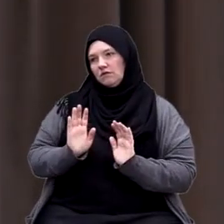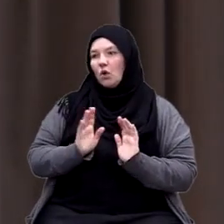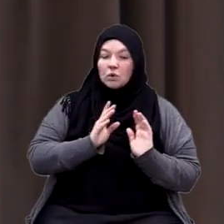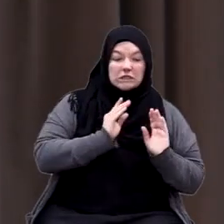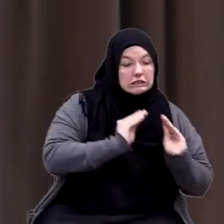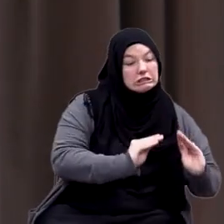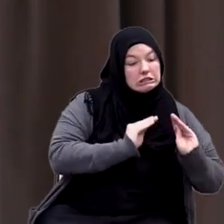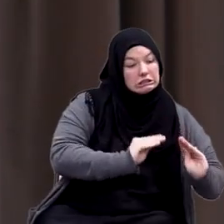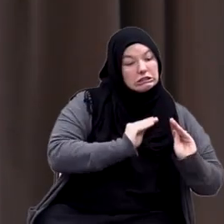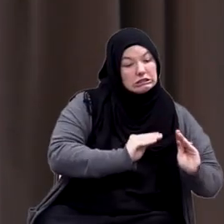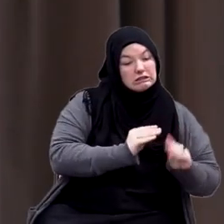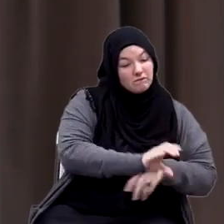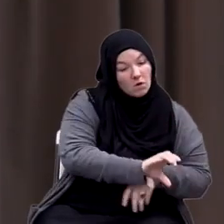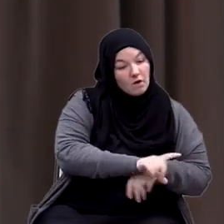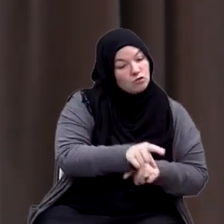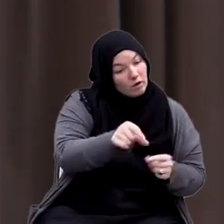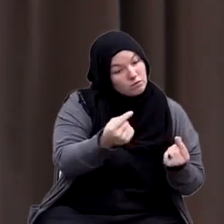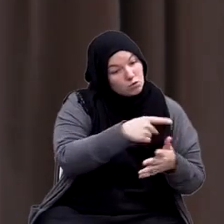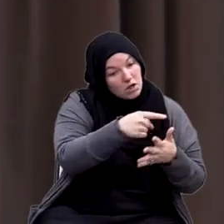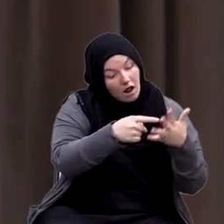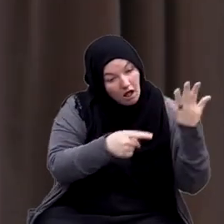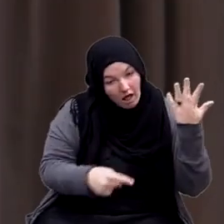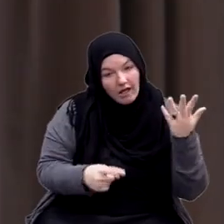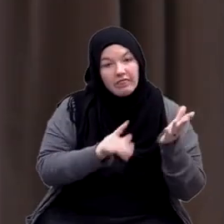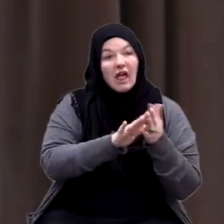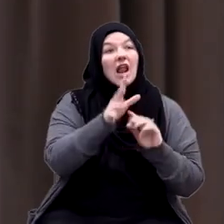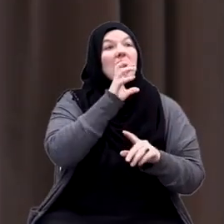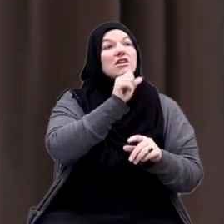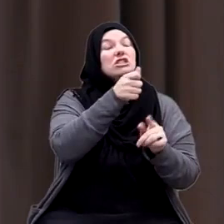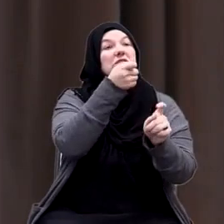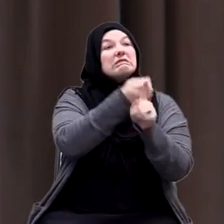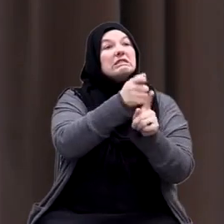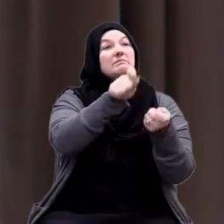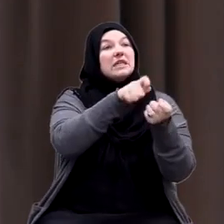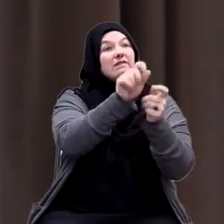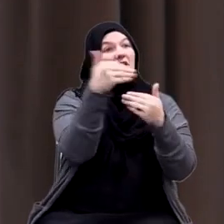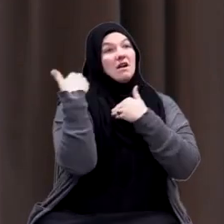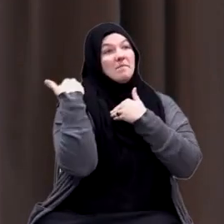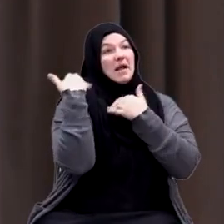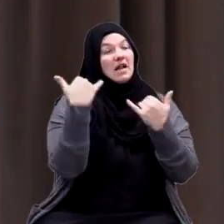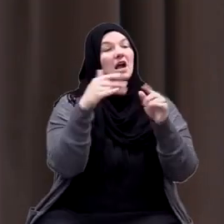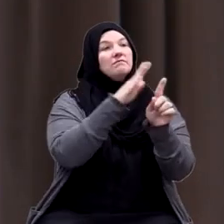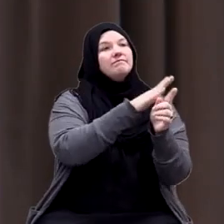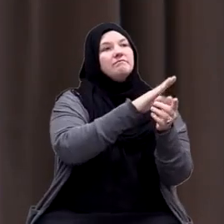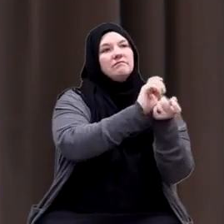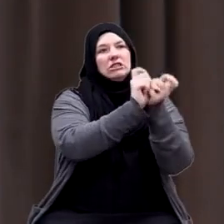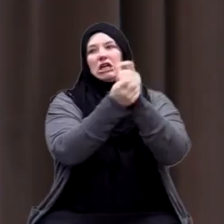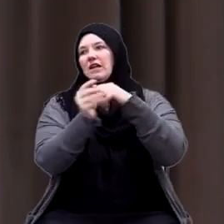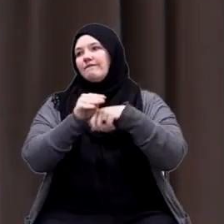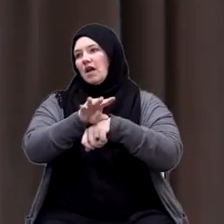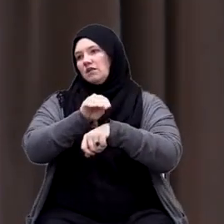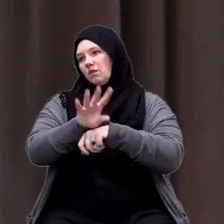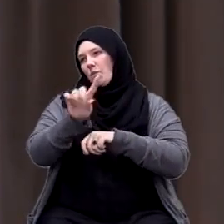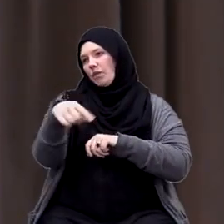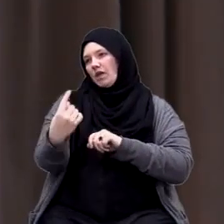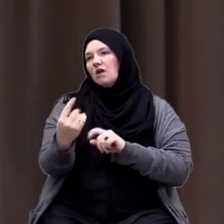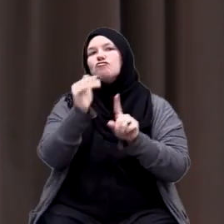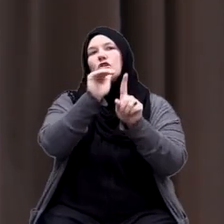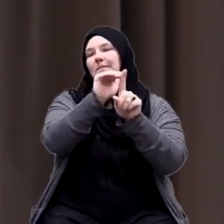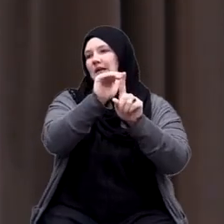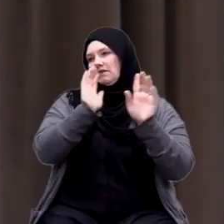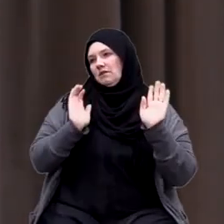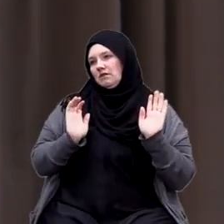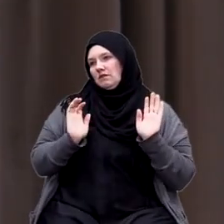فَإِنَّمَا أَنْتَ مُذَكِّرْ لَسْتَ عَلَيْهِمْ بِمُسَيْطِرْ, which means remind